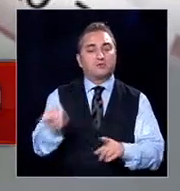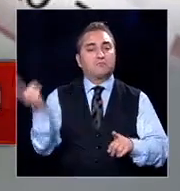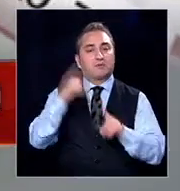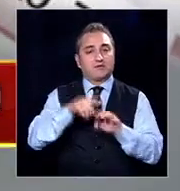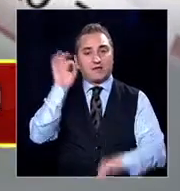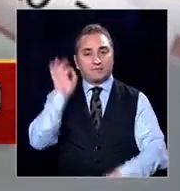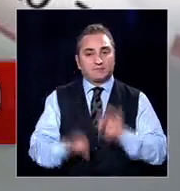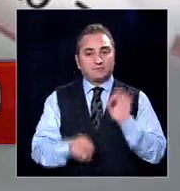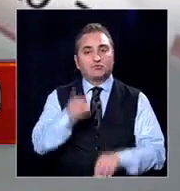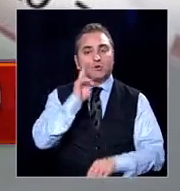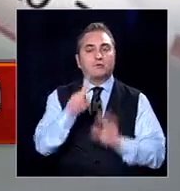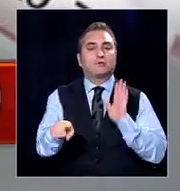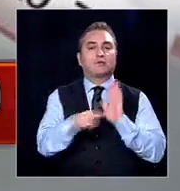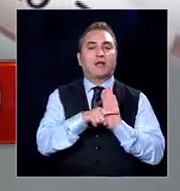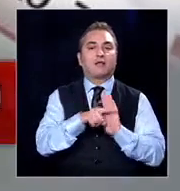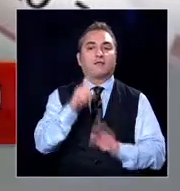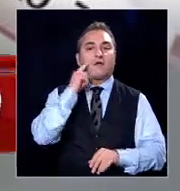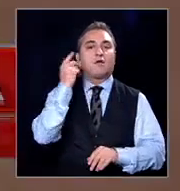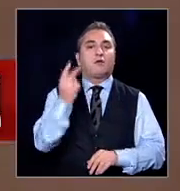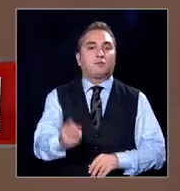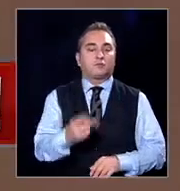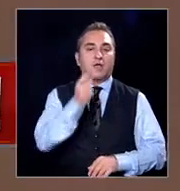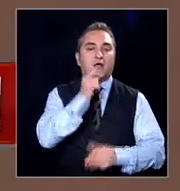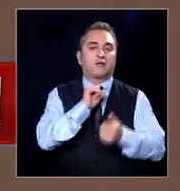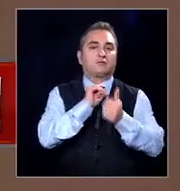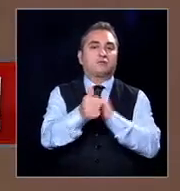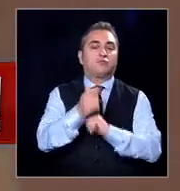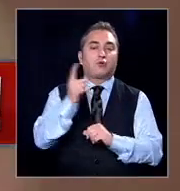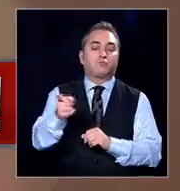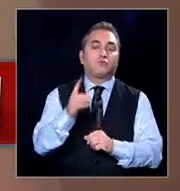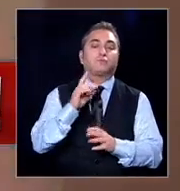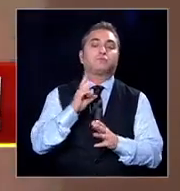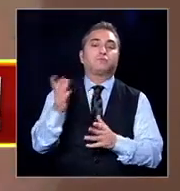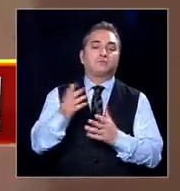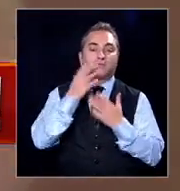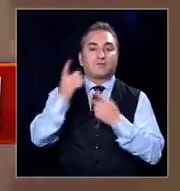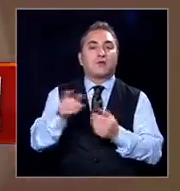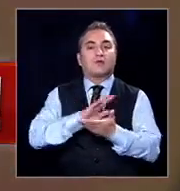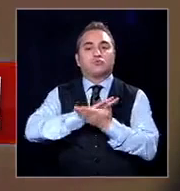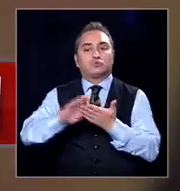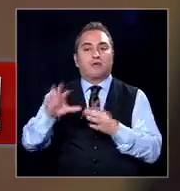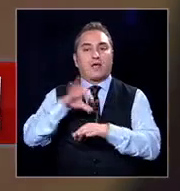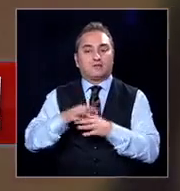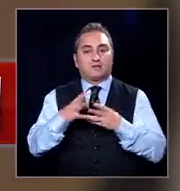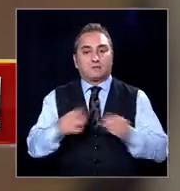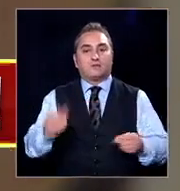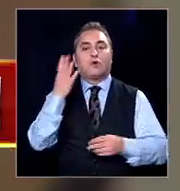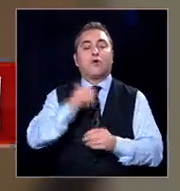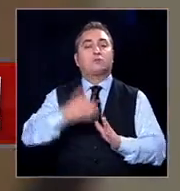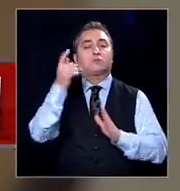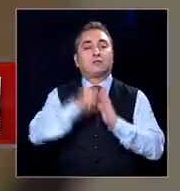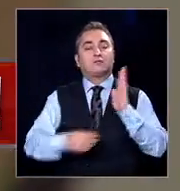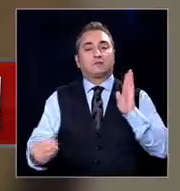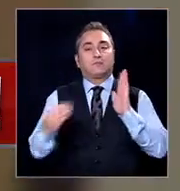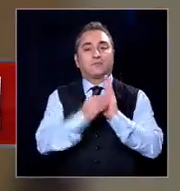ise sonuç negatifti. Ankara Spor o futbolcunun akreditasyonu yapılmadan doğrudan esame listesine